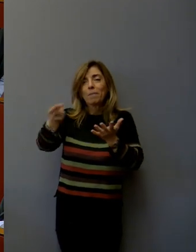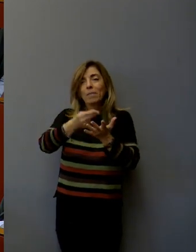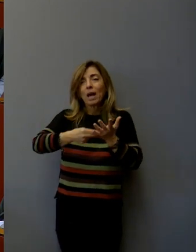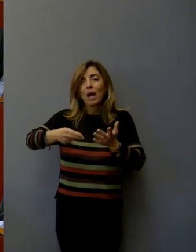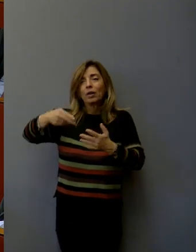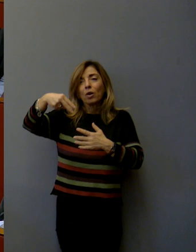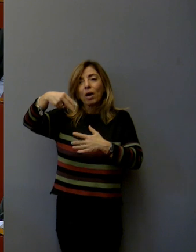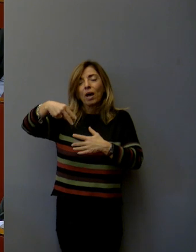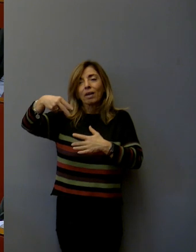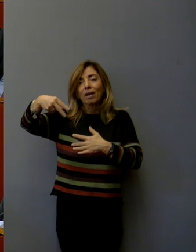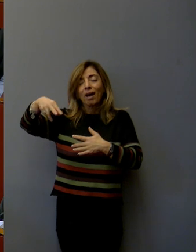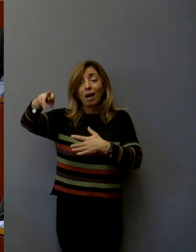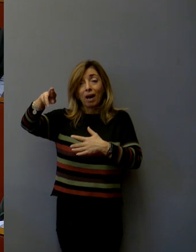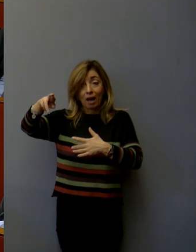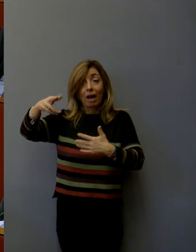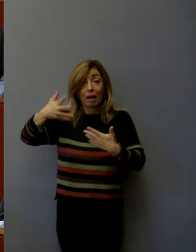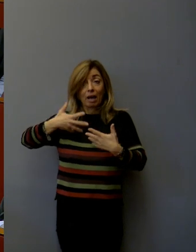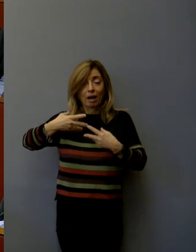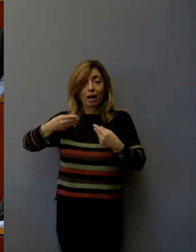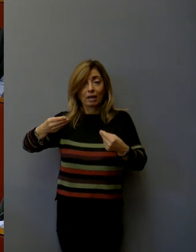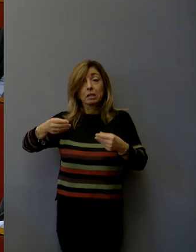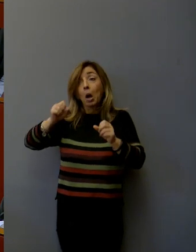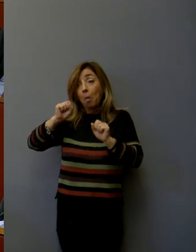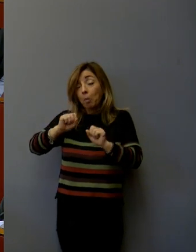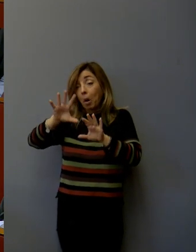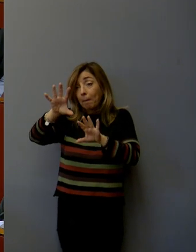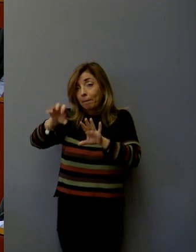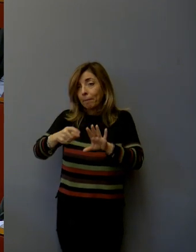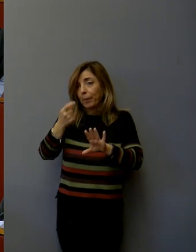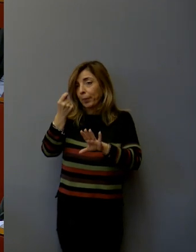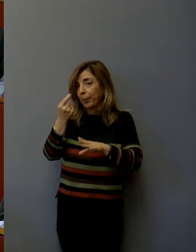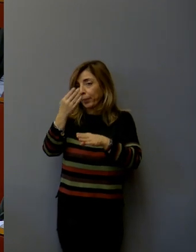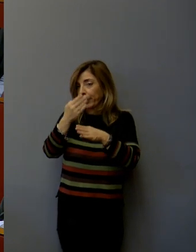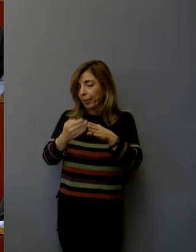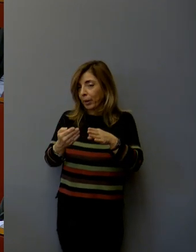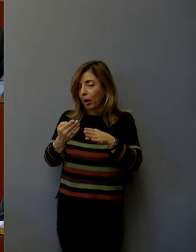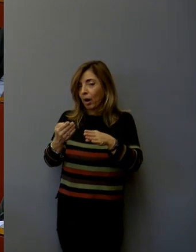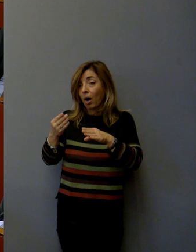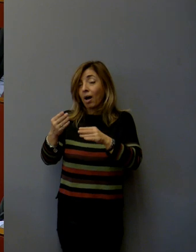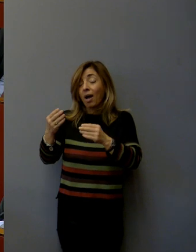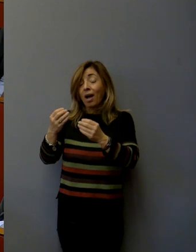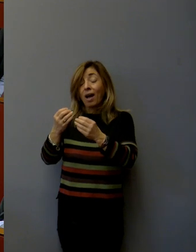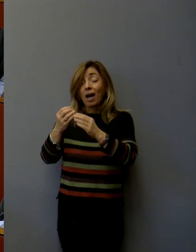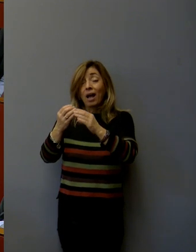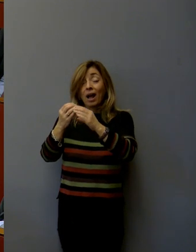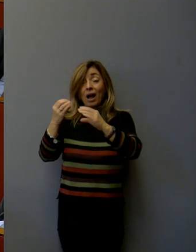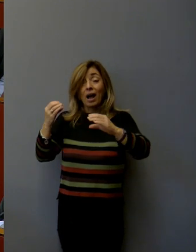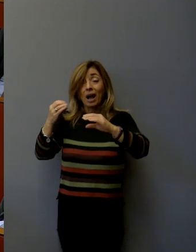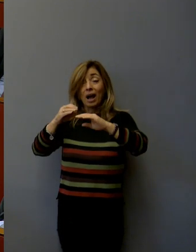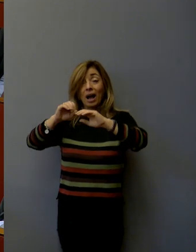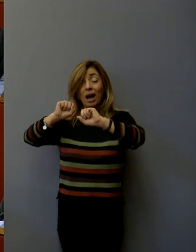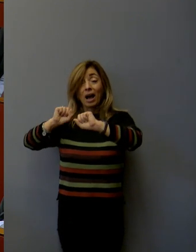e per esempio pensare di spostare la rimessa e di fare lì un vero progetto di